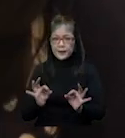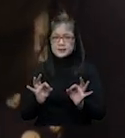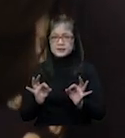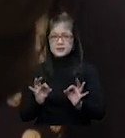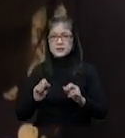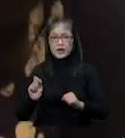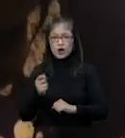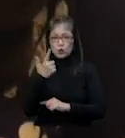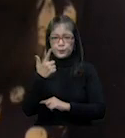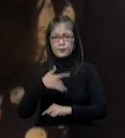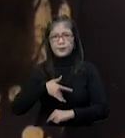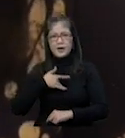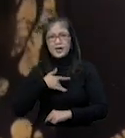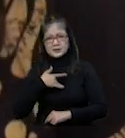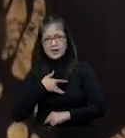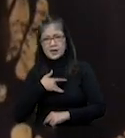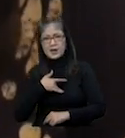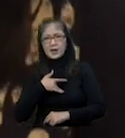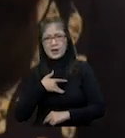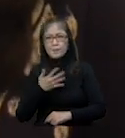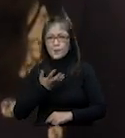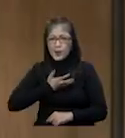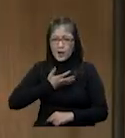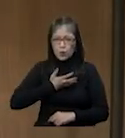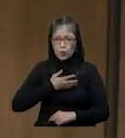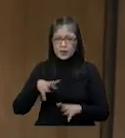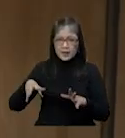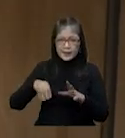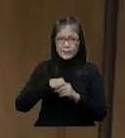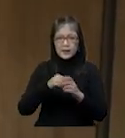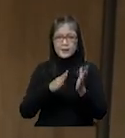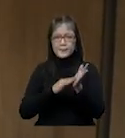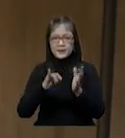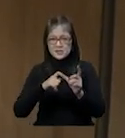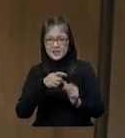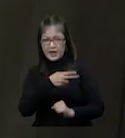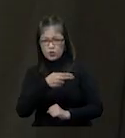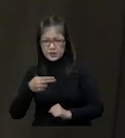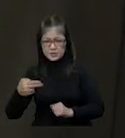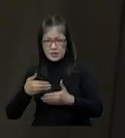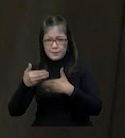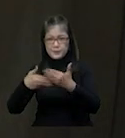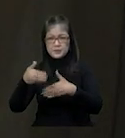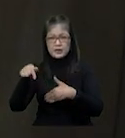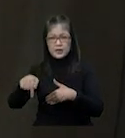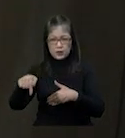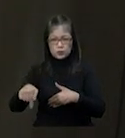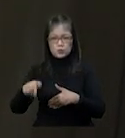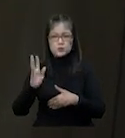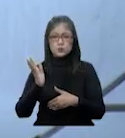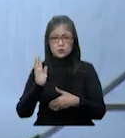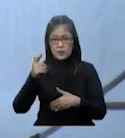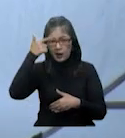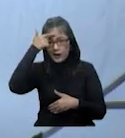dari dalam hati bahwa saya harus mengikuti Miss Indonesia ini, seperti itu. Tahapan penilaian dijalani para peserta, pintar